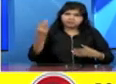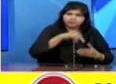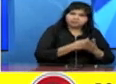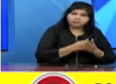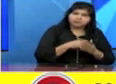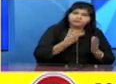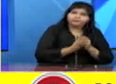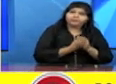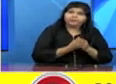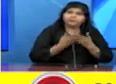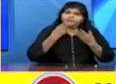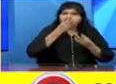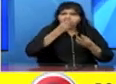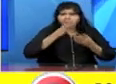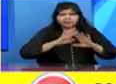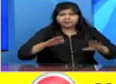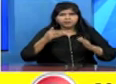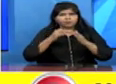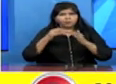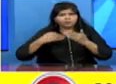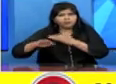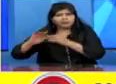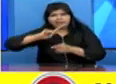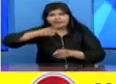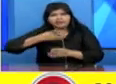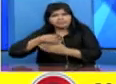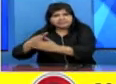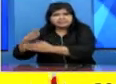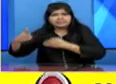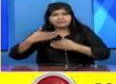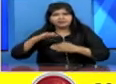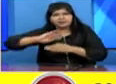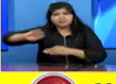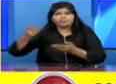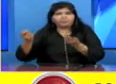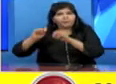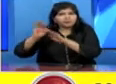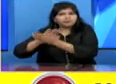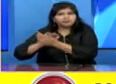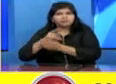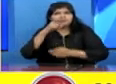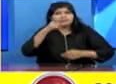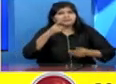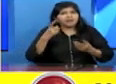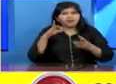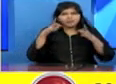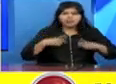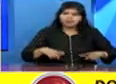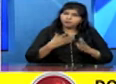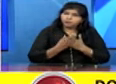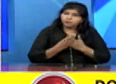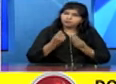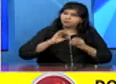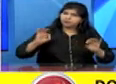से हमने ट्रीटमेंट देके उनको क्वारंटाइन करके आइसोलेशन करके ट्रीटमेंट देके 7 लोगों को डिस्चार्ज कर दिया है सर। वो जो अभी बाकी